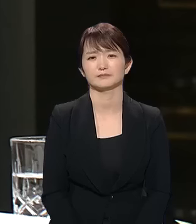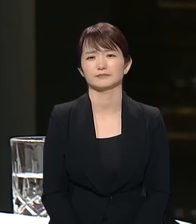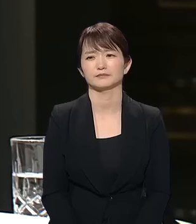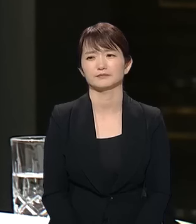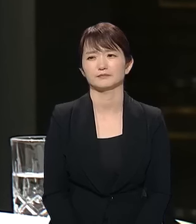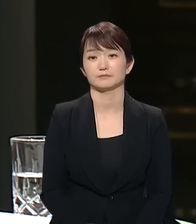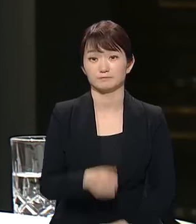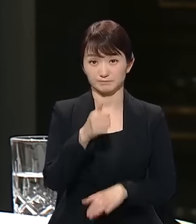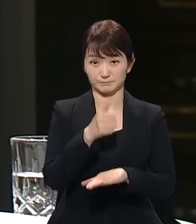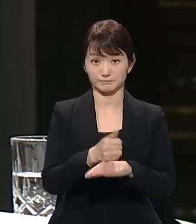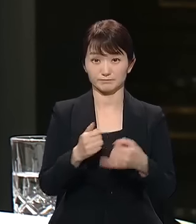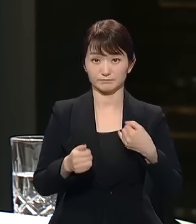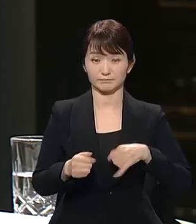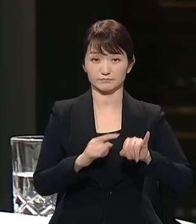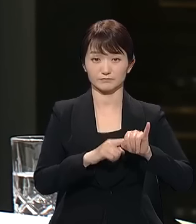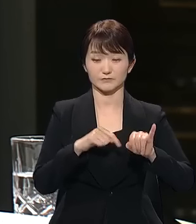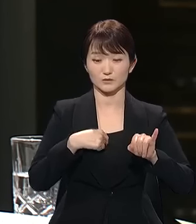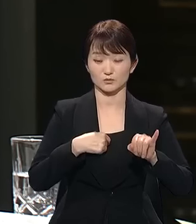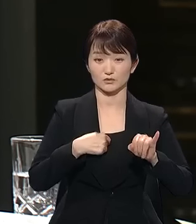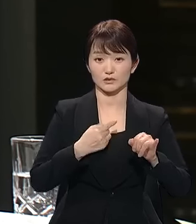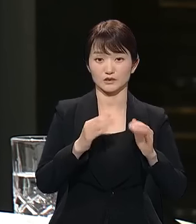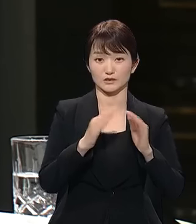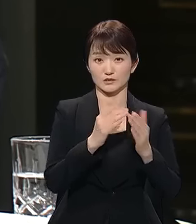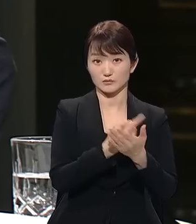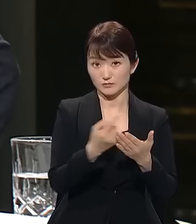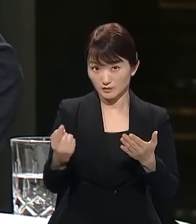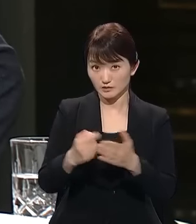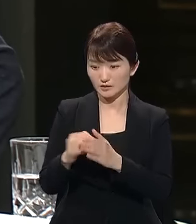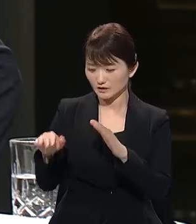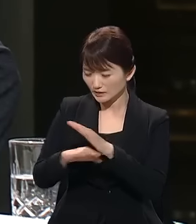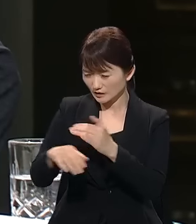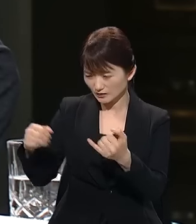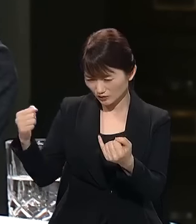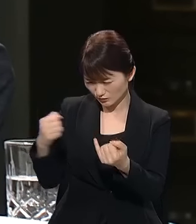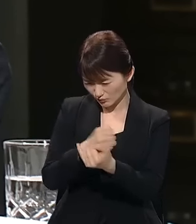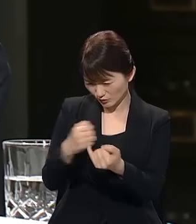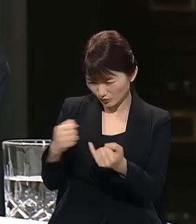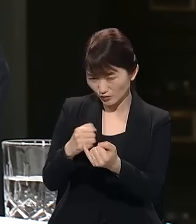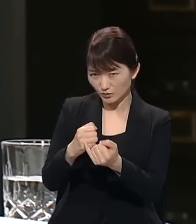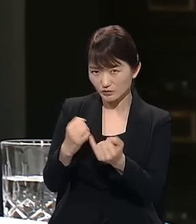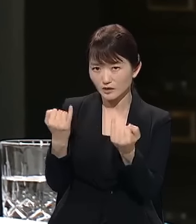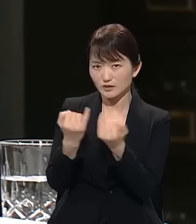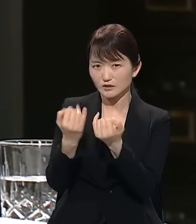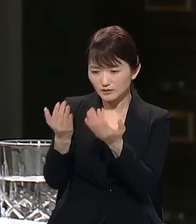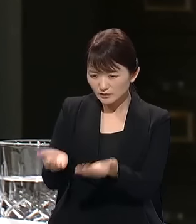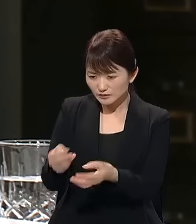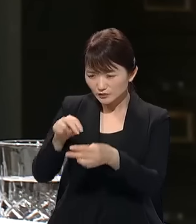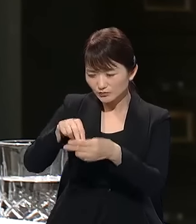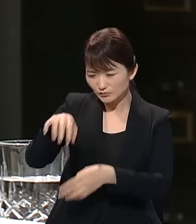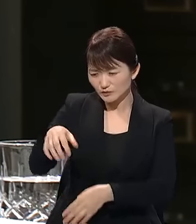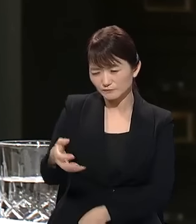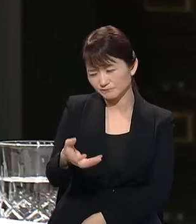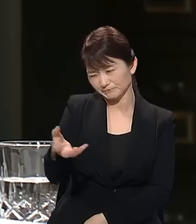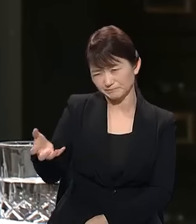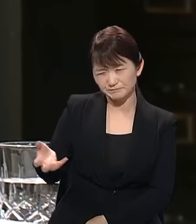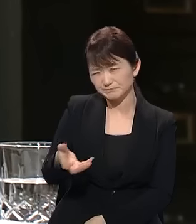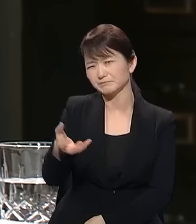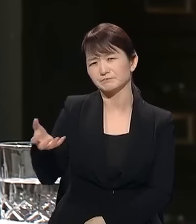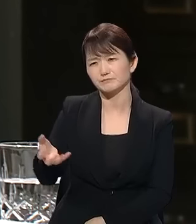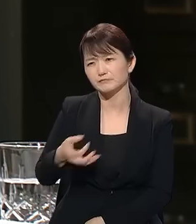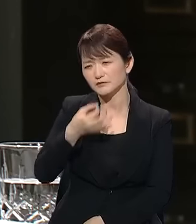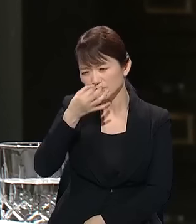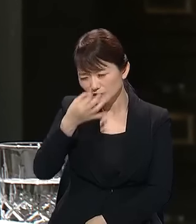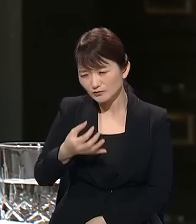이 제보자는요. 혼자 집을 나와서 가정폭력 그 쉼터 있잖아요. 여성 피해 쉼터. 그런 데를 돌아다니면서